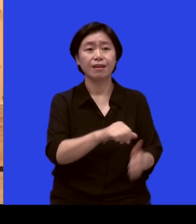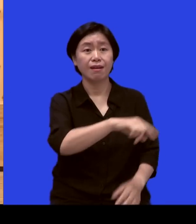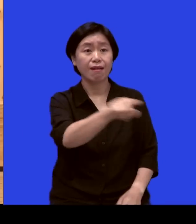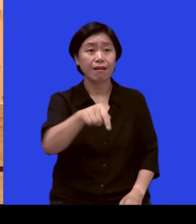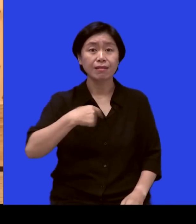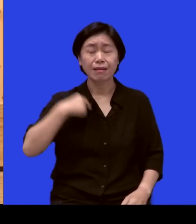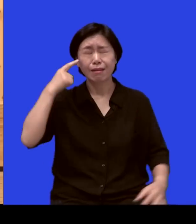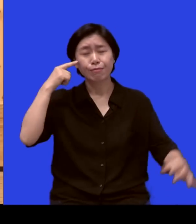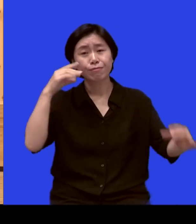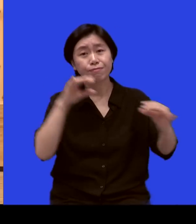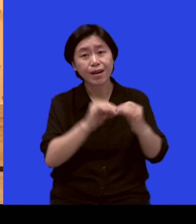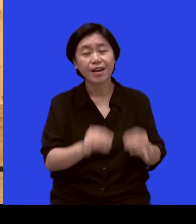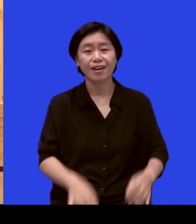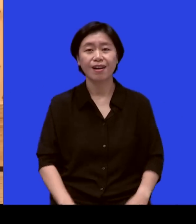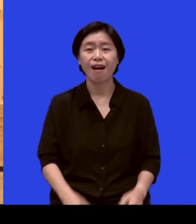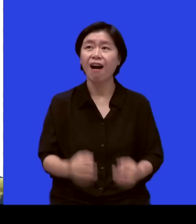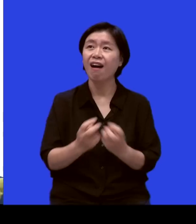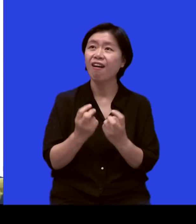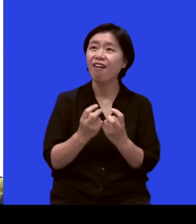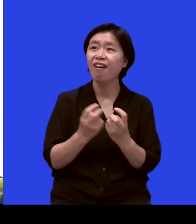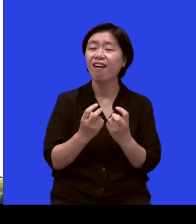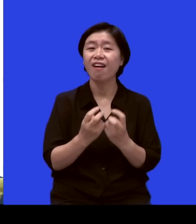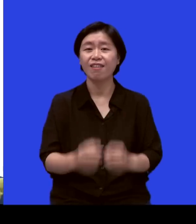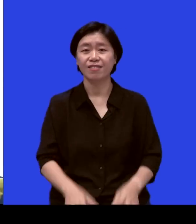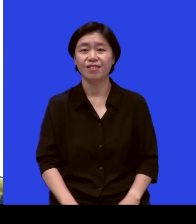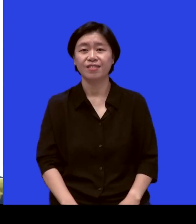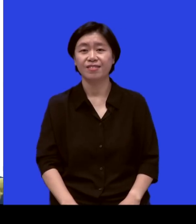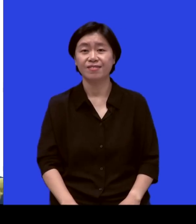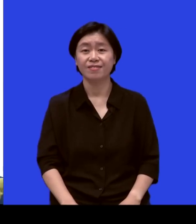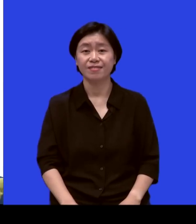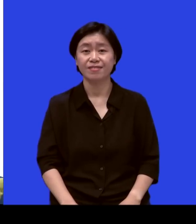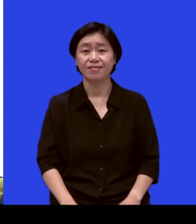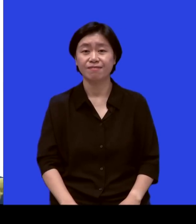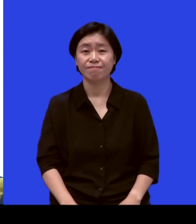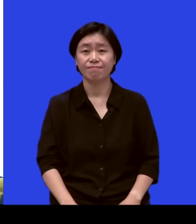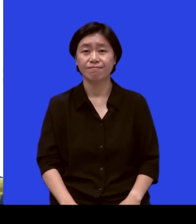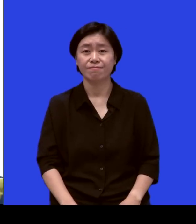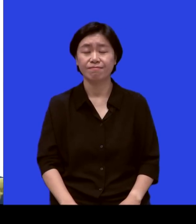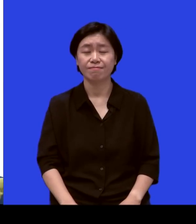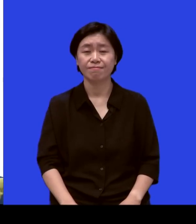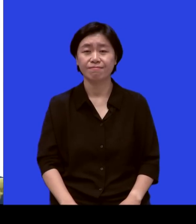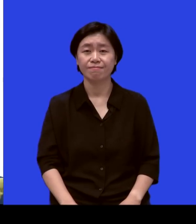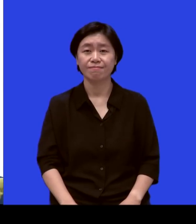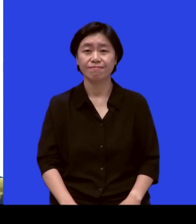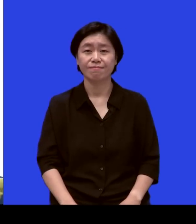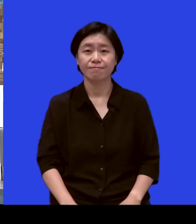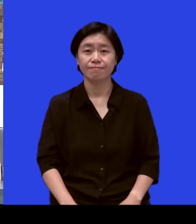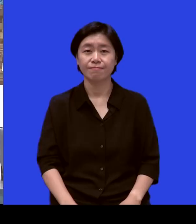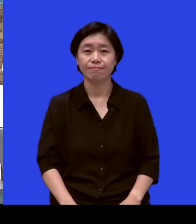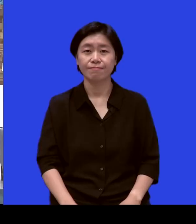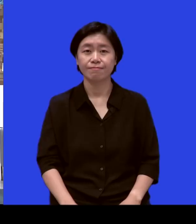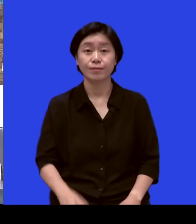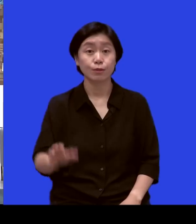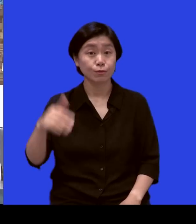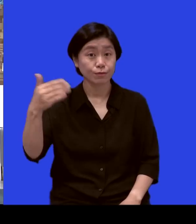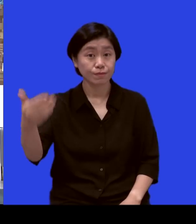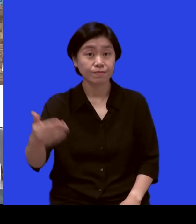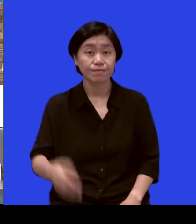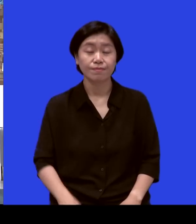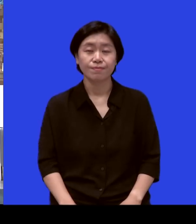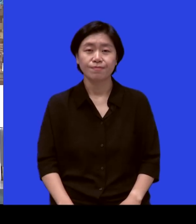어떡하나. 그래서 이제 뭐 어떻게 해요? 그냥 때를 기다려야지 뭐. 그리고 났는데